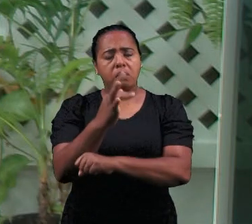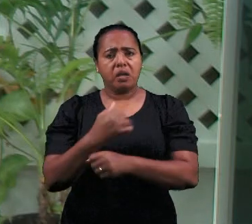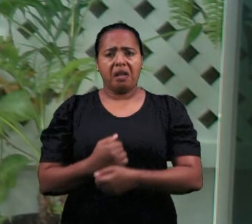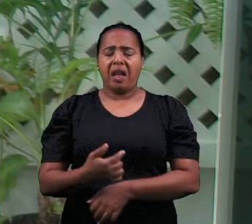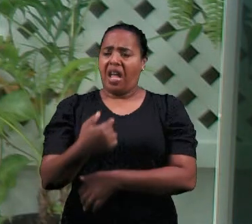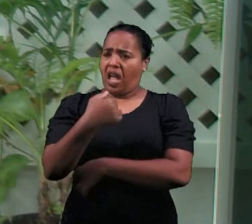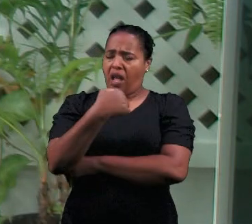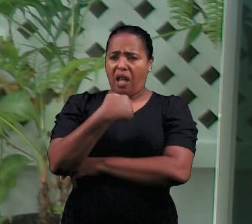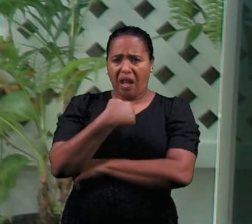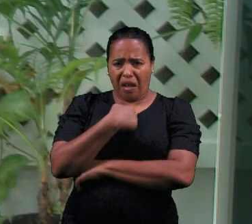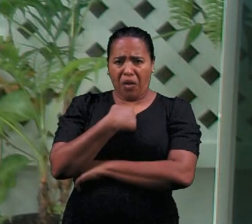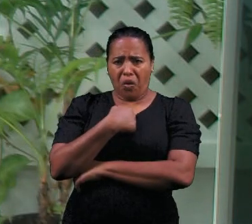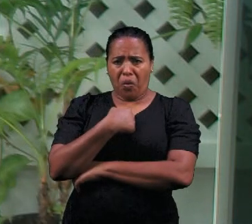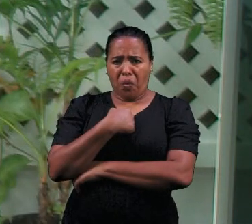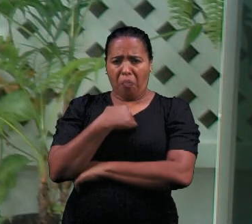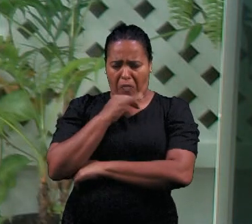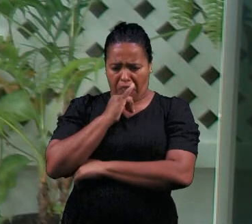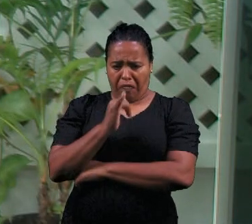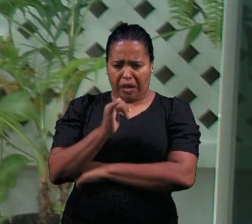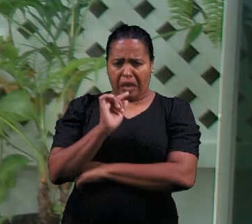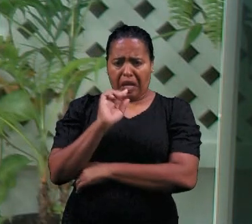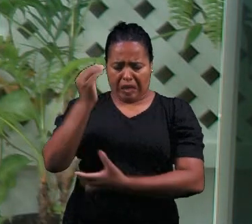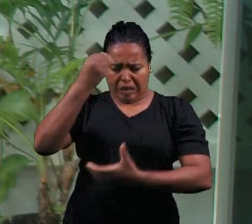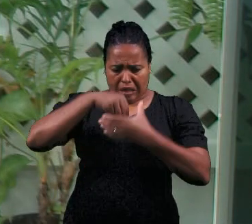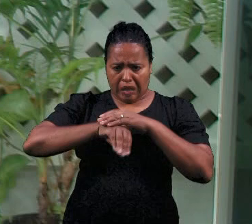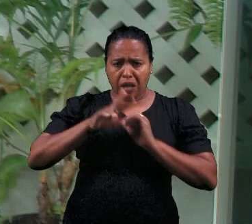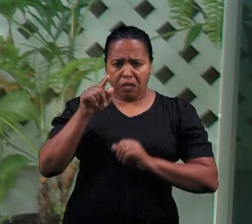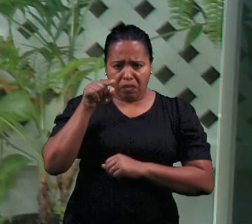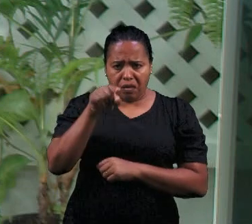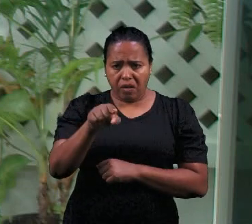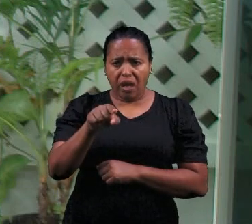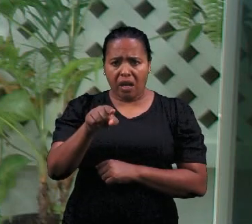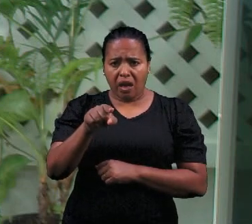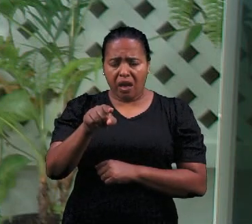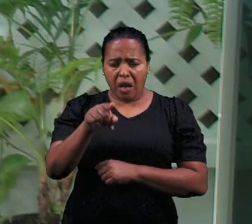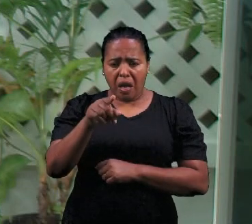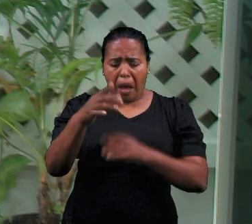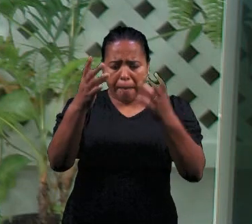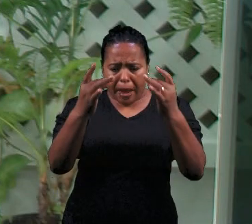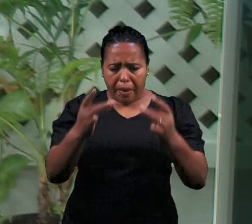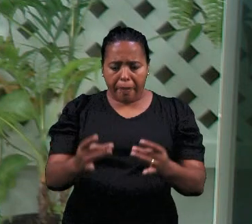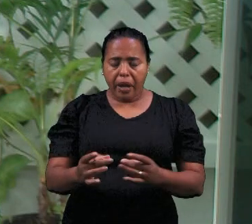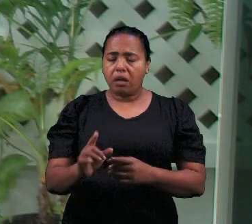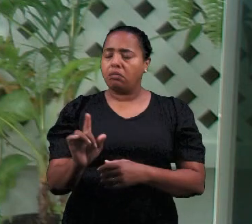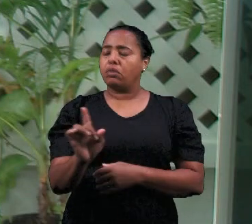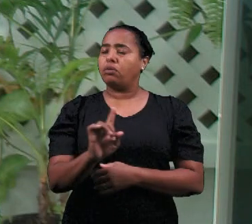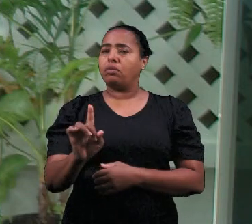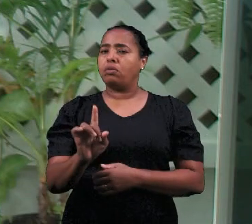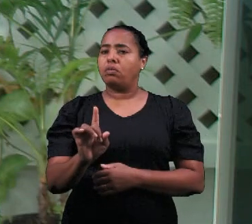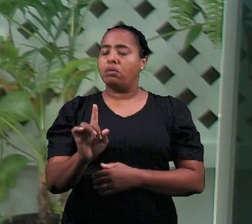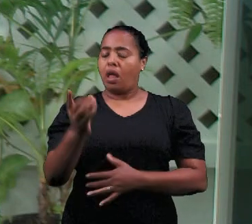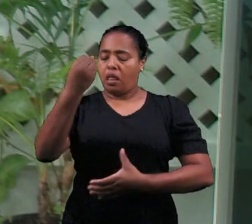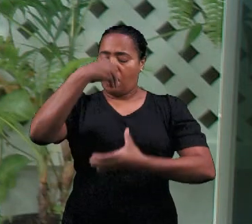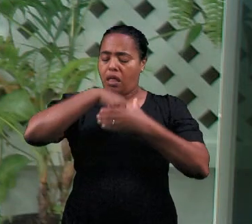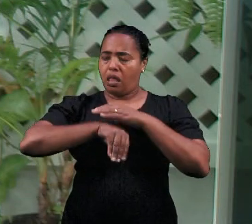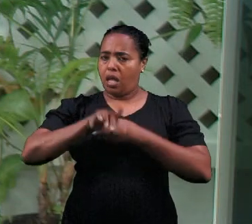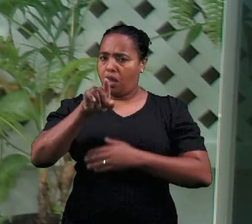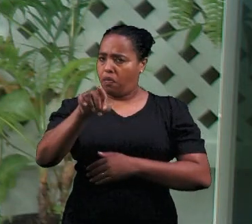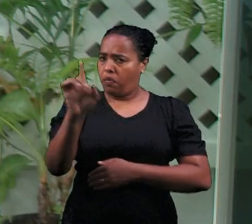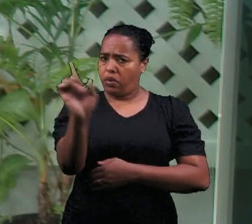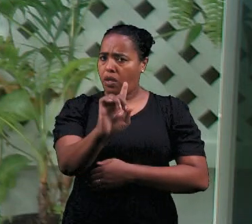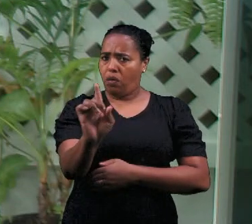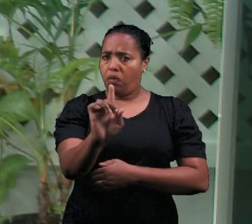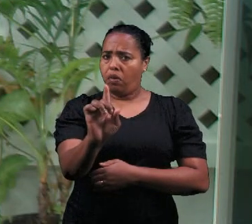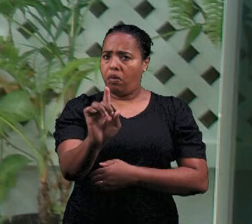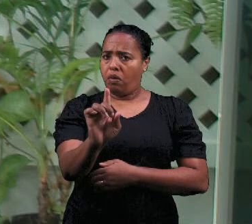pouvez pas. Vous avez besoin de cela. Je ne peux pas dire que cela est à l'intérieur de vous. Vous faites